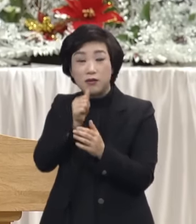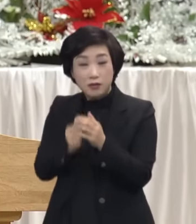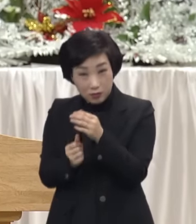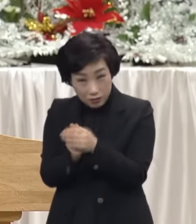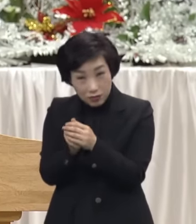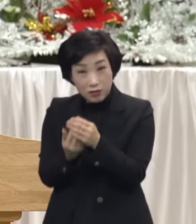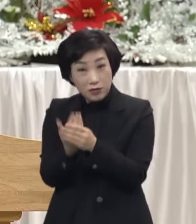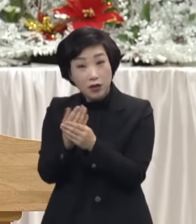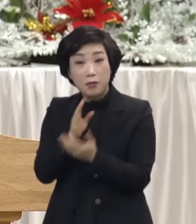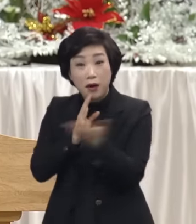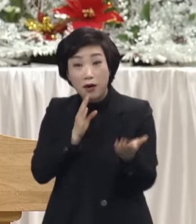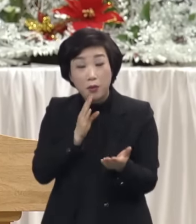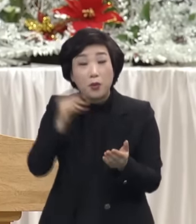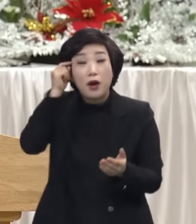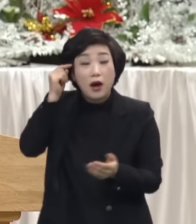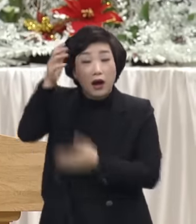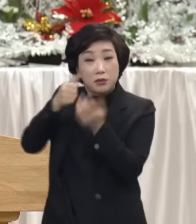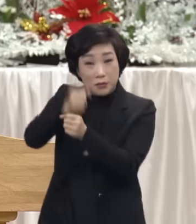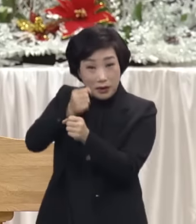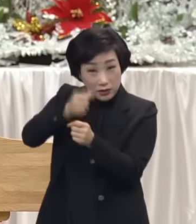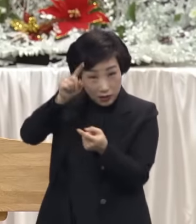하나 변하지 않는다.